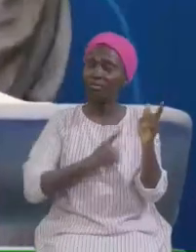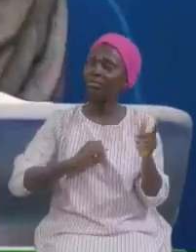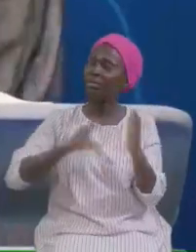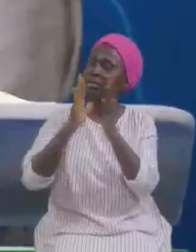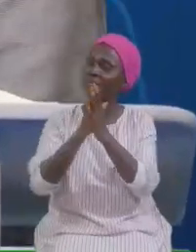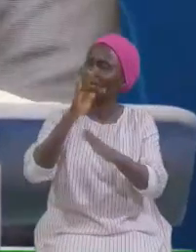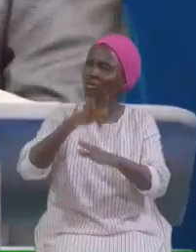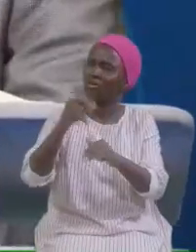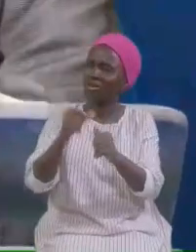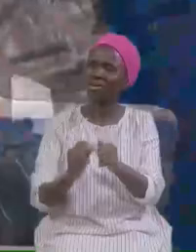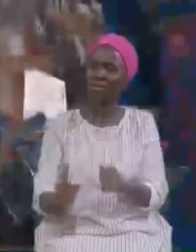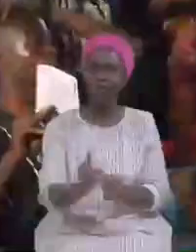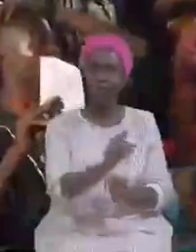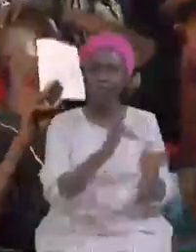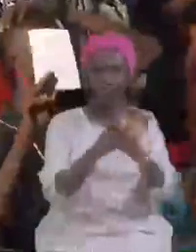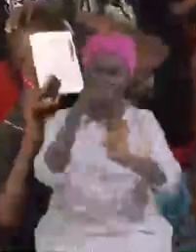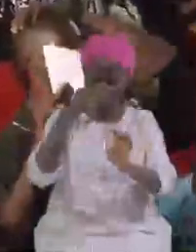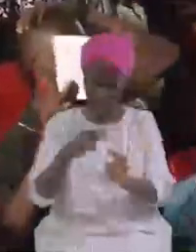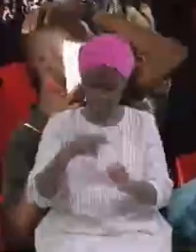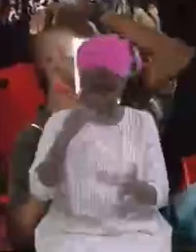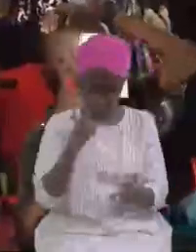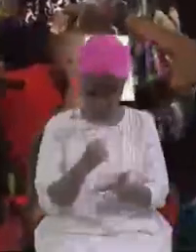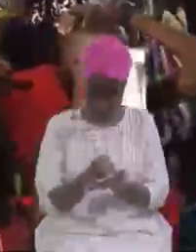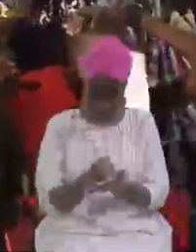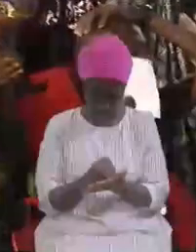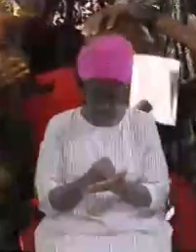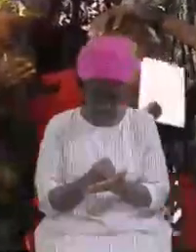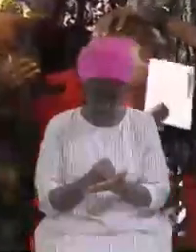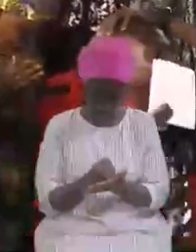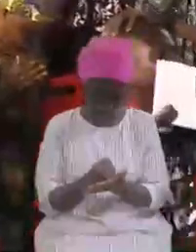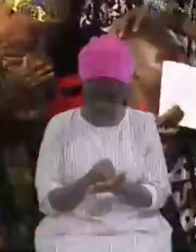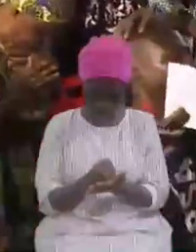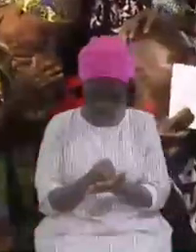touche chacun au nom de Jésus.